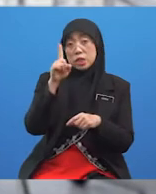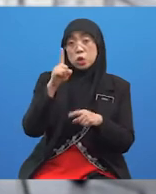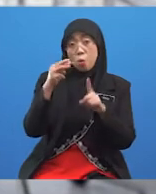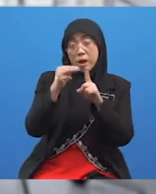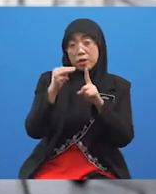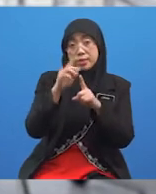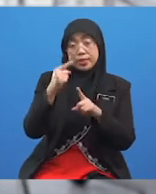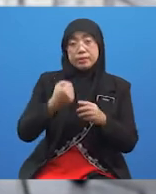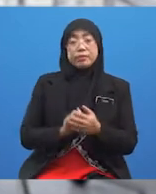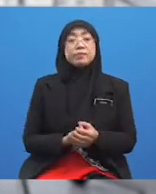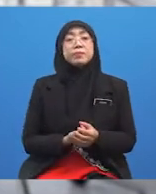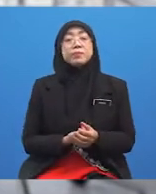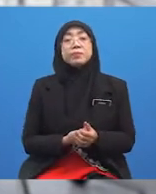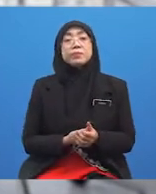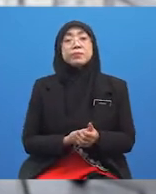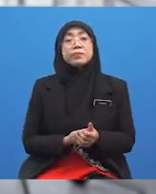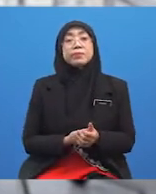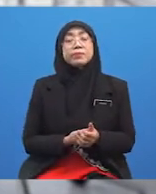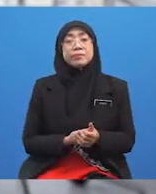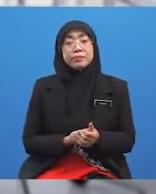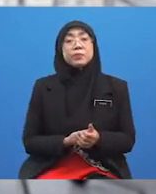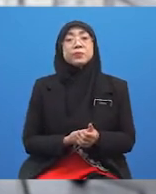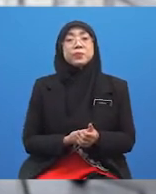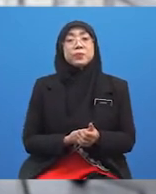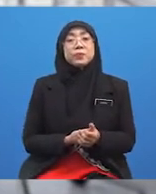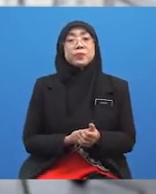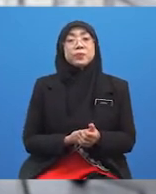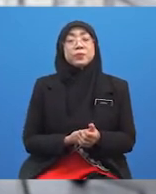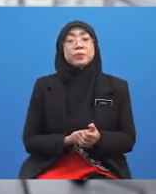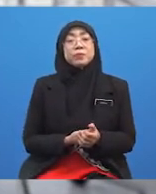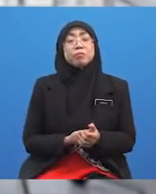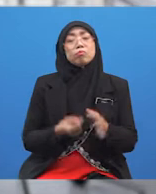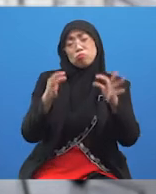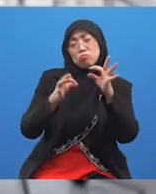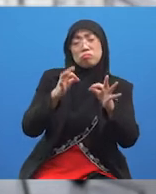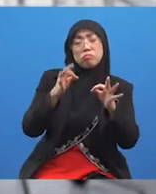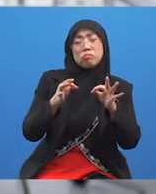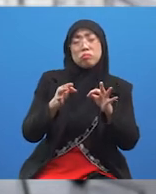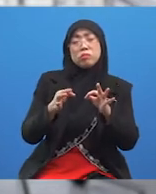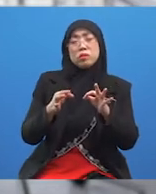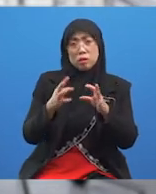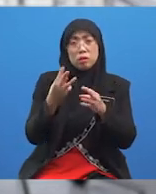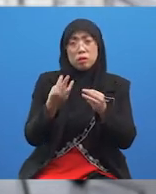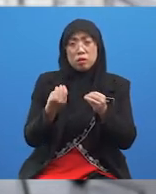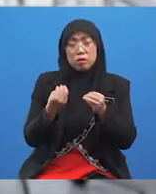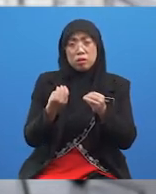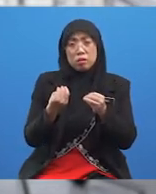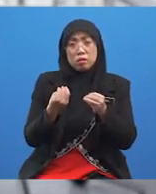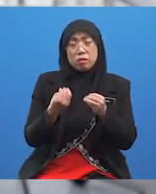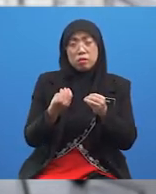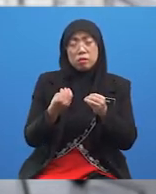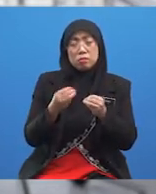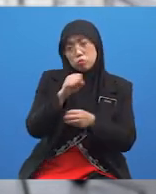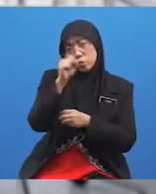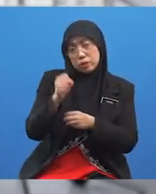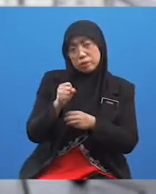satu huraian, satu markah dan satu contoh, satu markah. Jika pelajar diberi soalan berbentuk begini, bagaimana